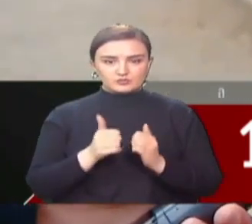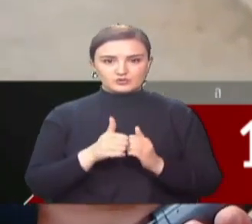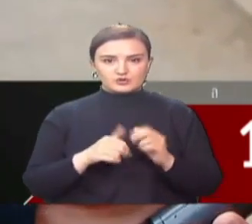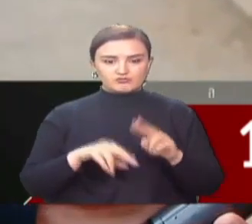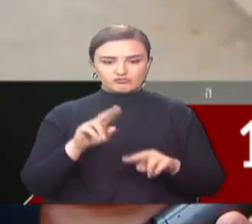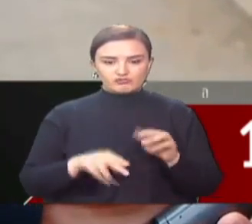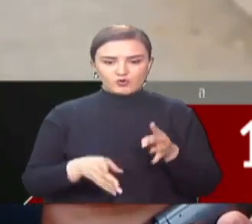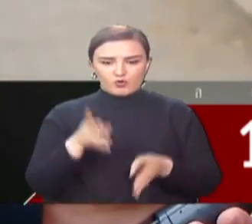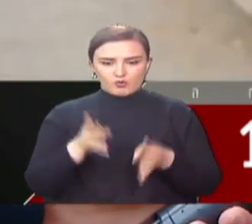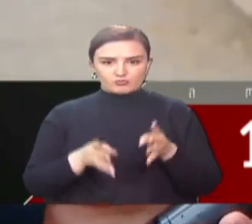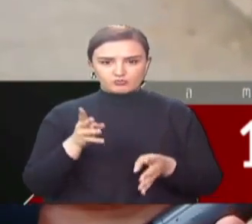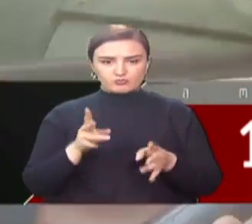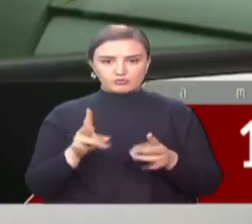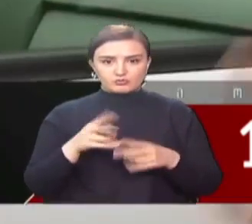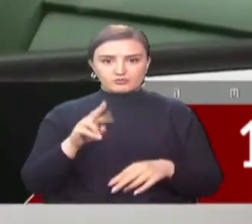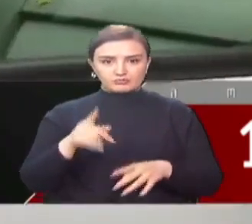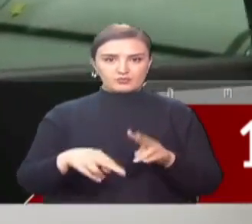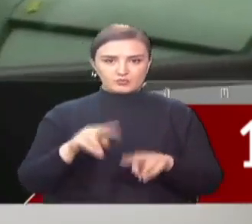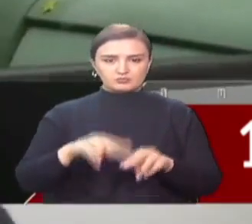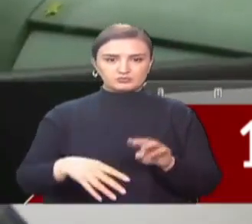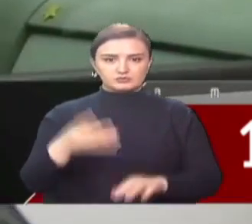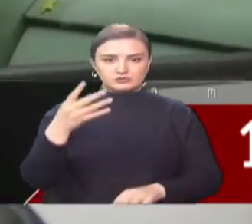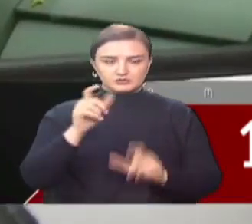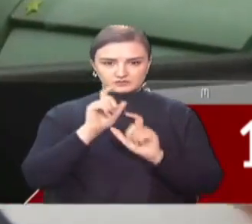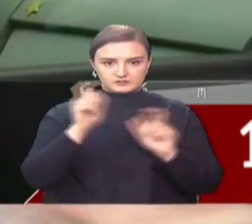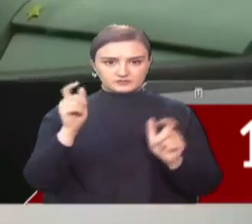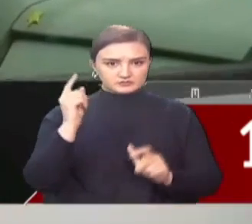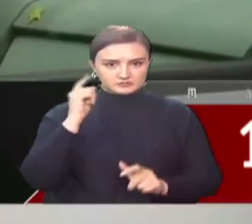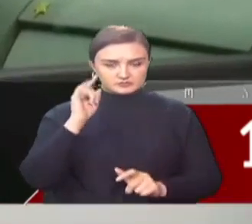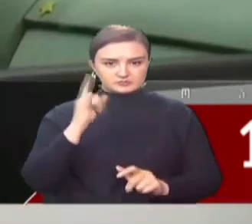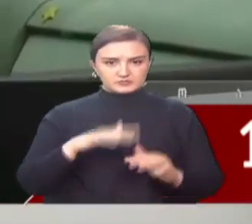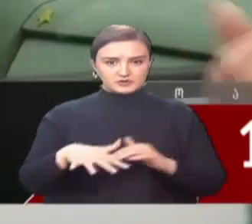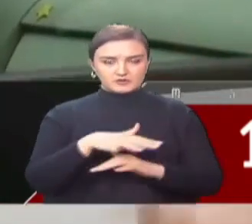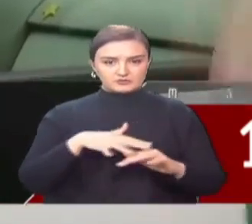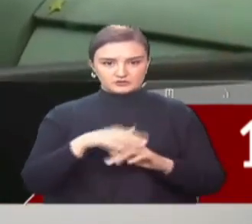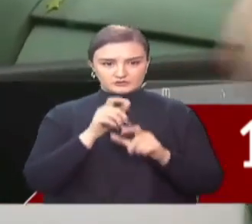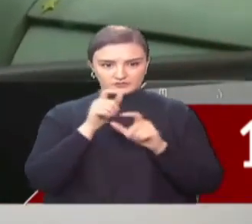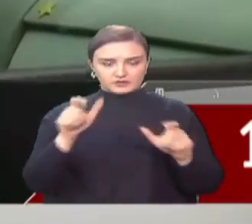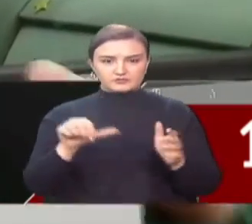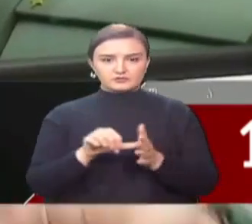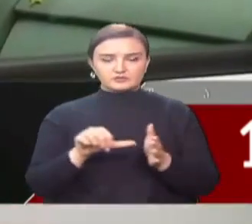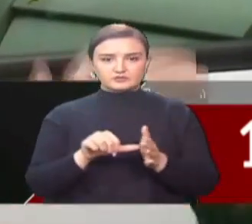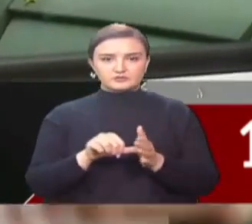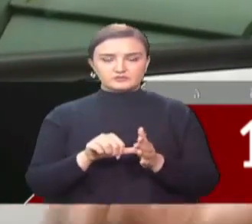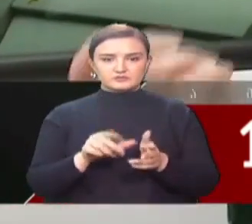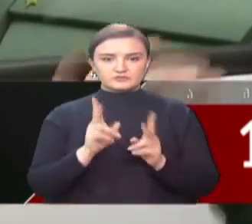აქ კორპუსი, ნეტავა ეშენებინათ. ყვირილი გავიგე, გამოვიხედე და ბავშვები ყვიროდნენ. ქვიშოლად